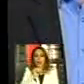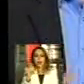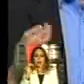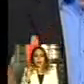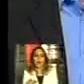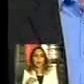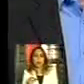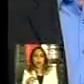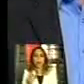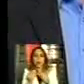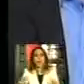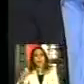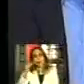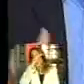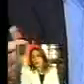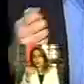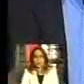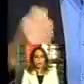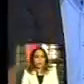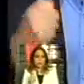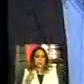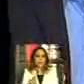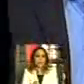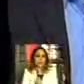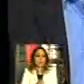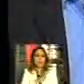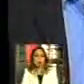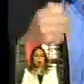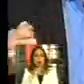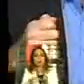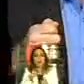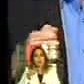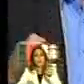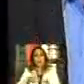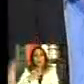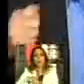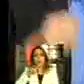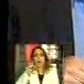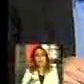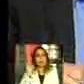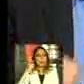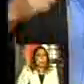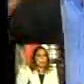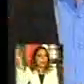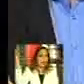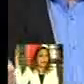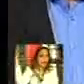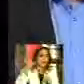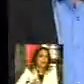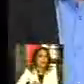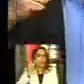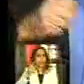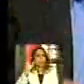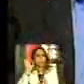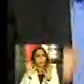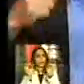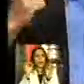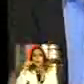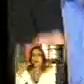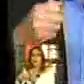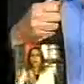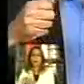טוטלי. וזה היה יוצר בעיות, כי לפעמים אתה רוצה מישהו מחוץ לארץ, מישהו מיוחד, מישהו מבנק גדול שיעבור לבנק